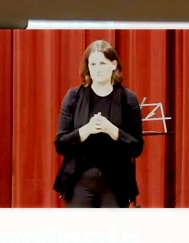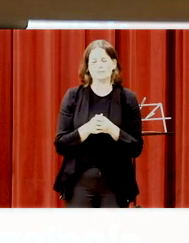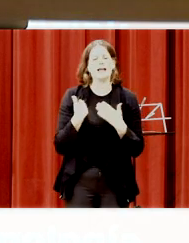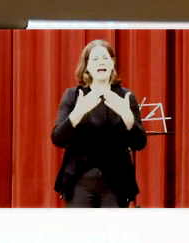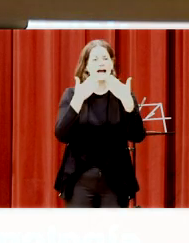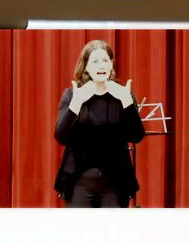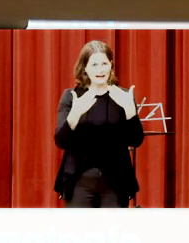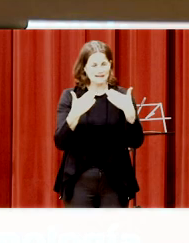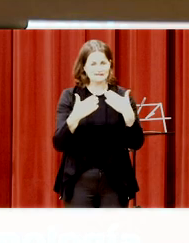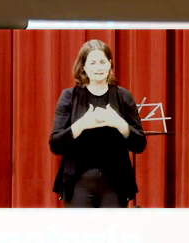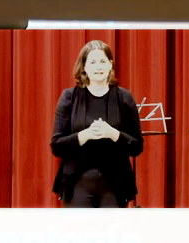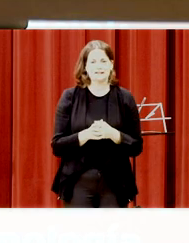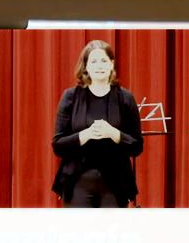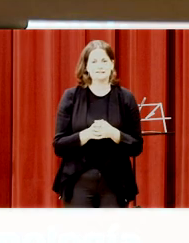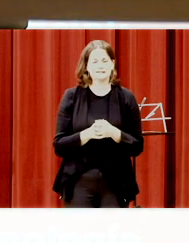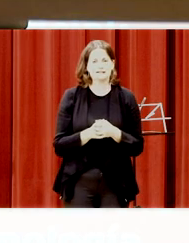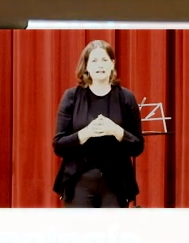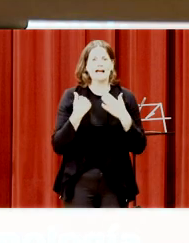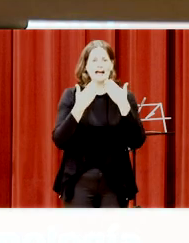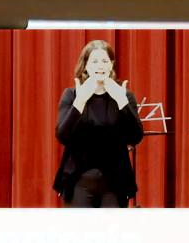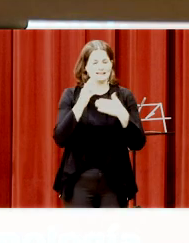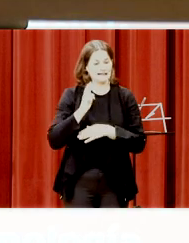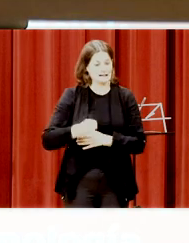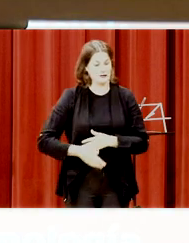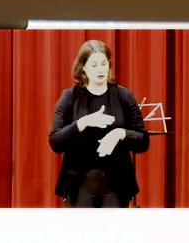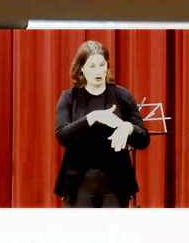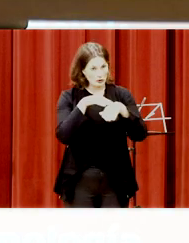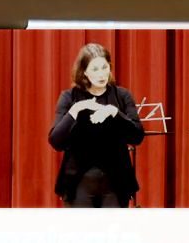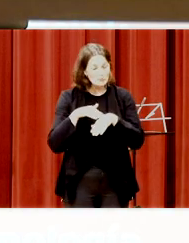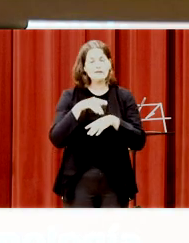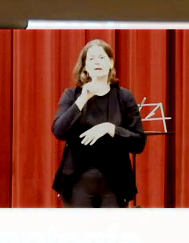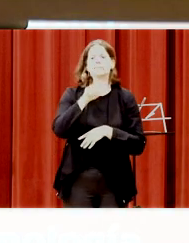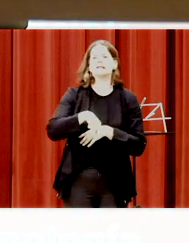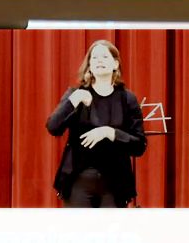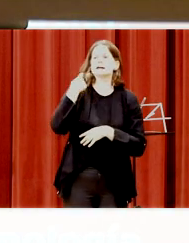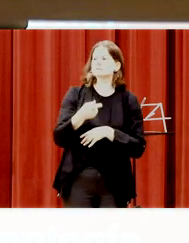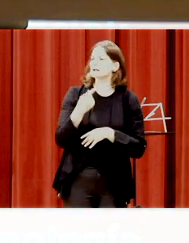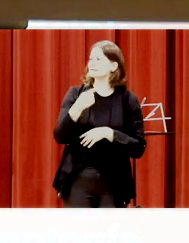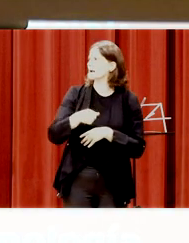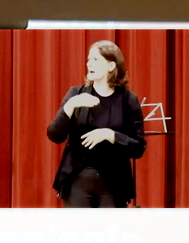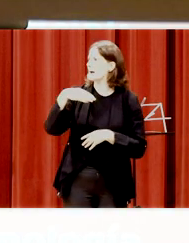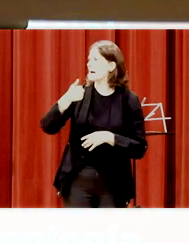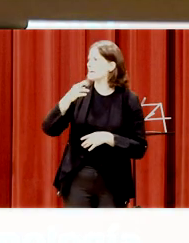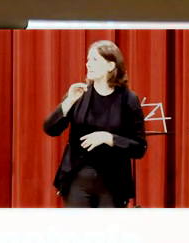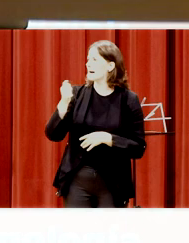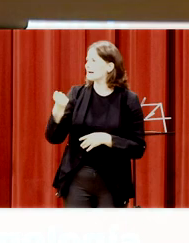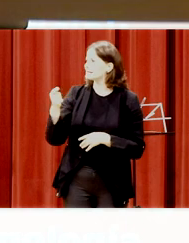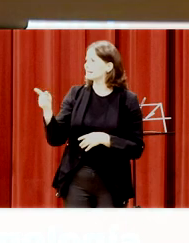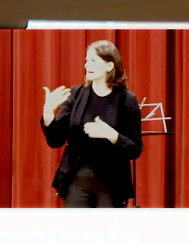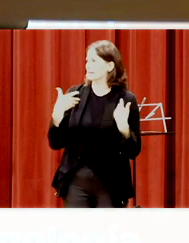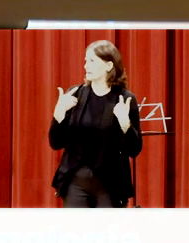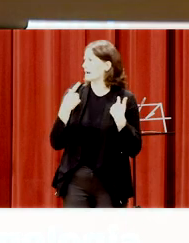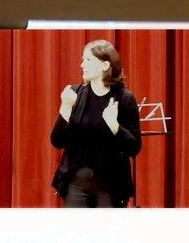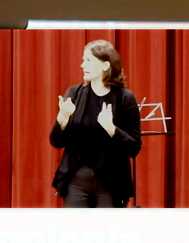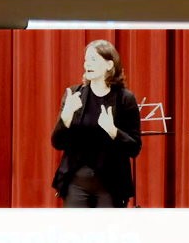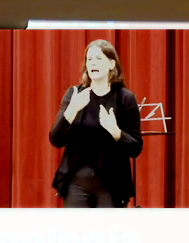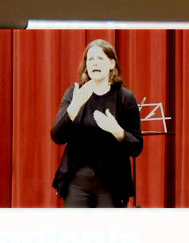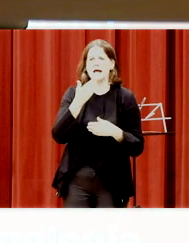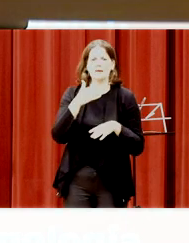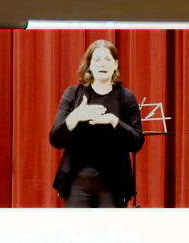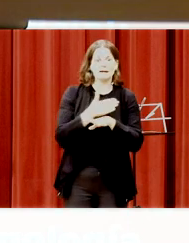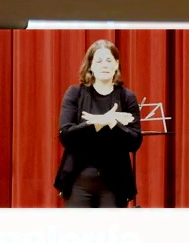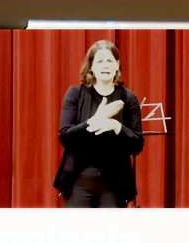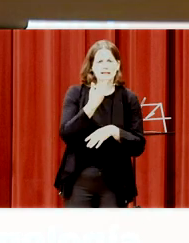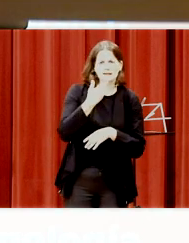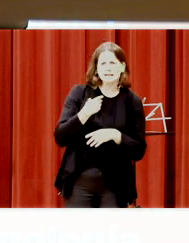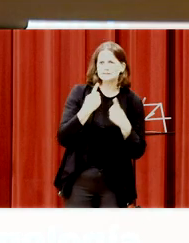mica, perquè em demanava, no, abans d'estiu, necessitem el títol de la teva presentació, de què parlaràs, no, Susana? Ho